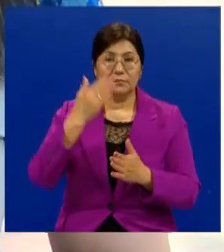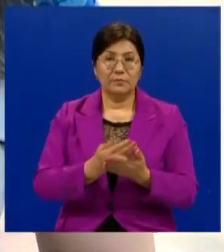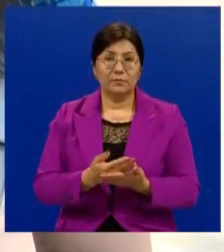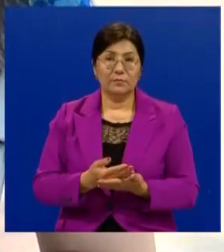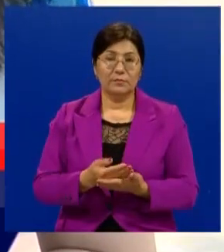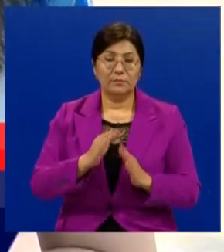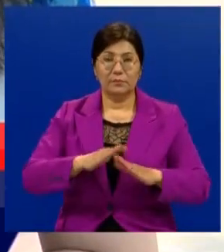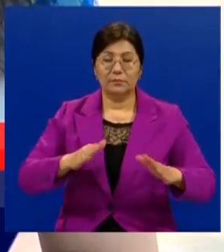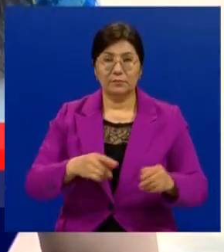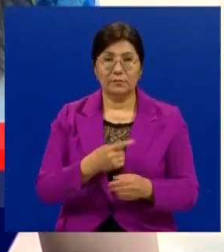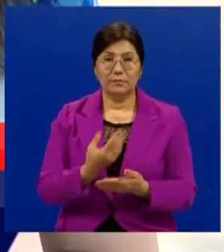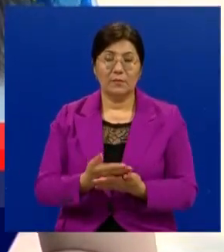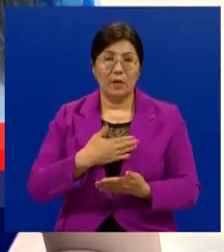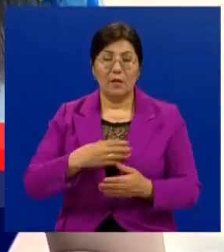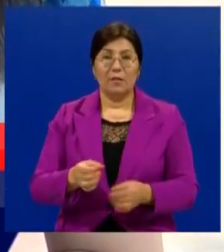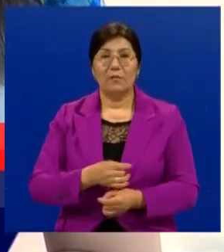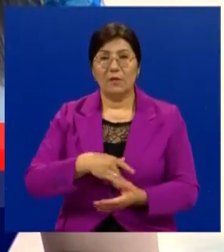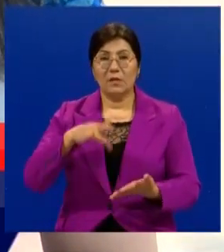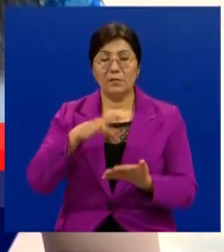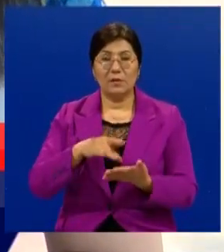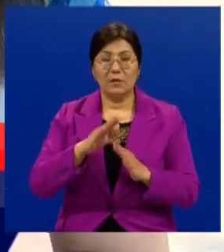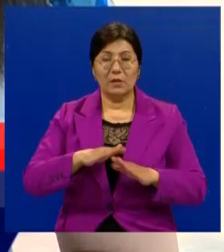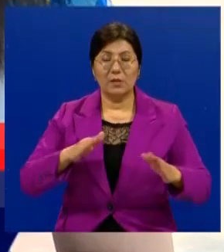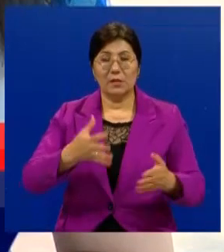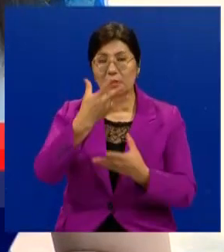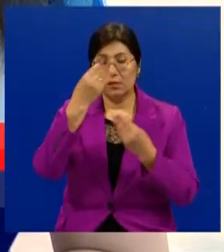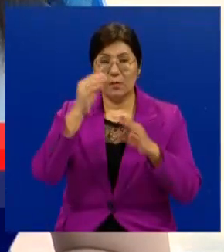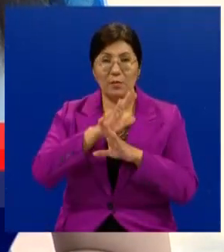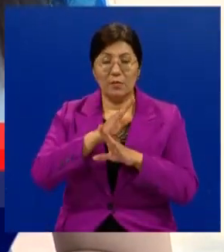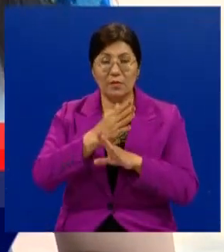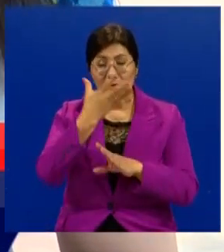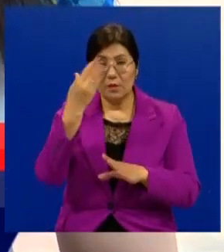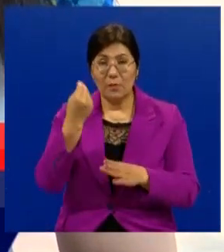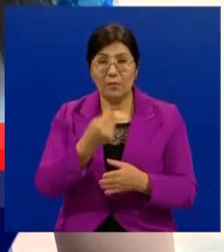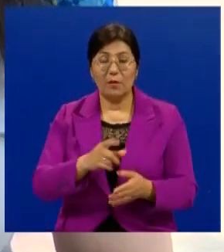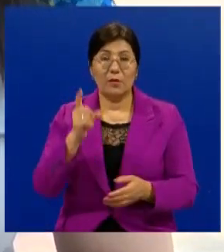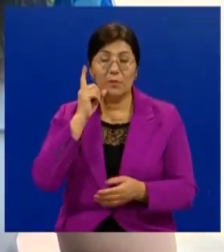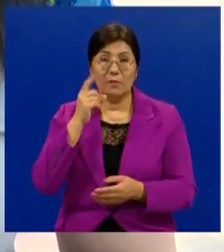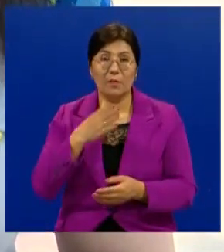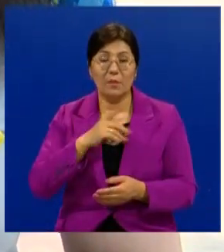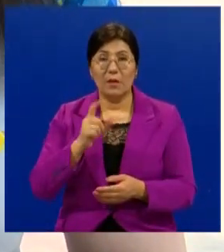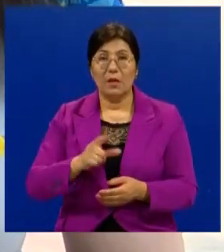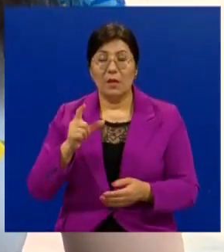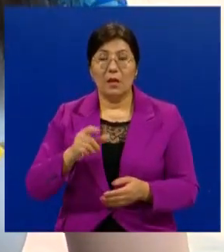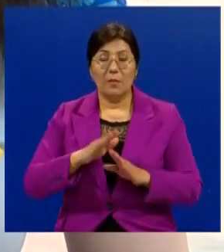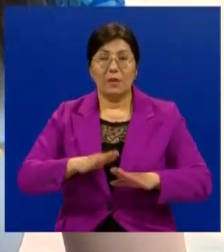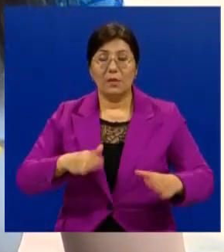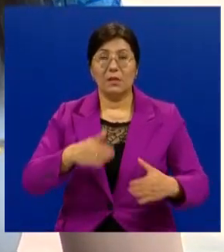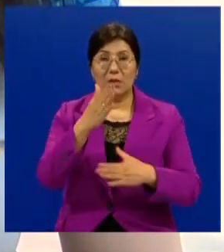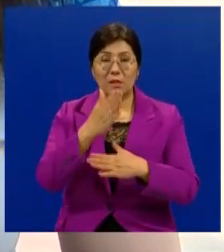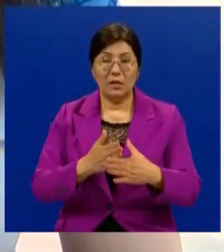нашем центре дети забывают о телефонах, это 100% я могу сказать, потому что у нас в центре мы делим детей на отряды. В каждом отряде